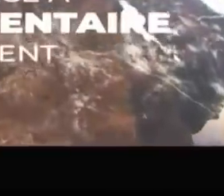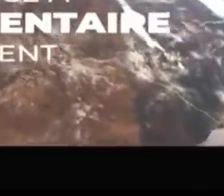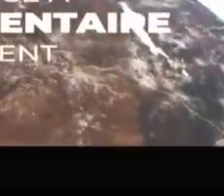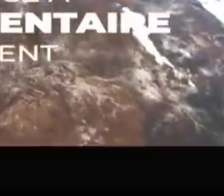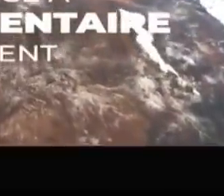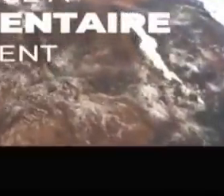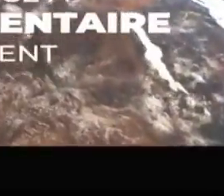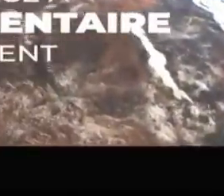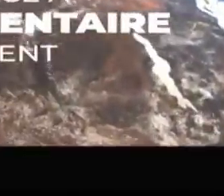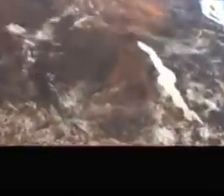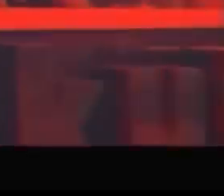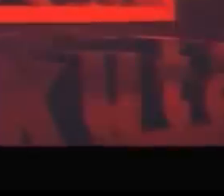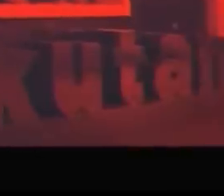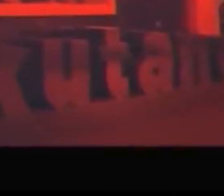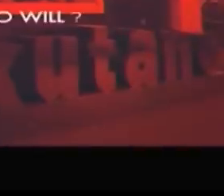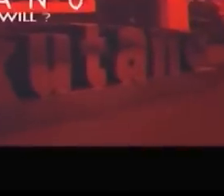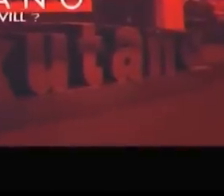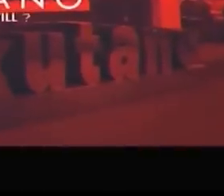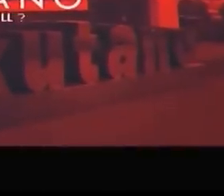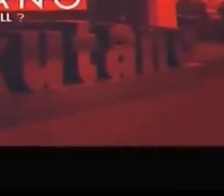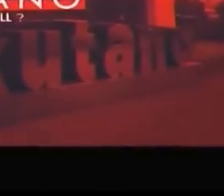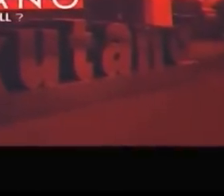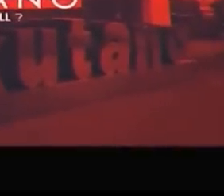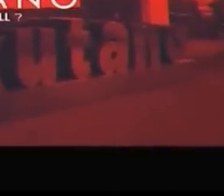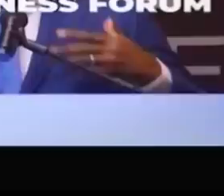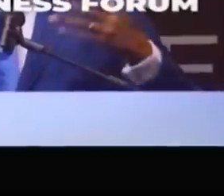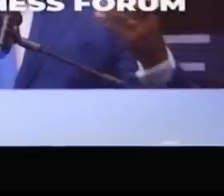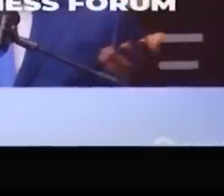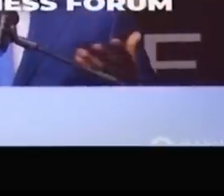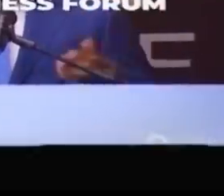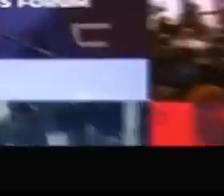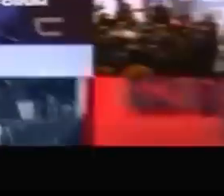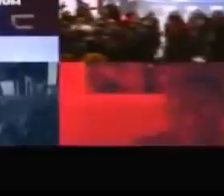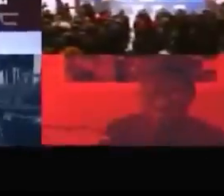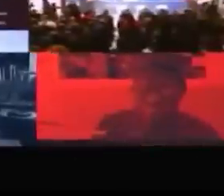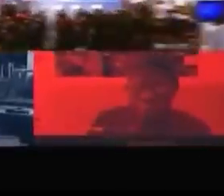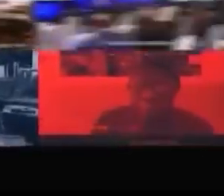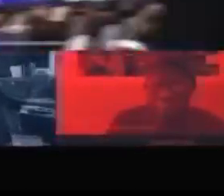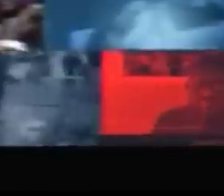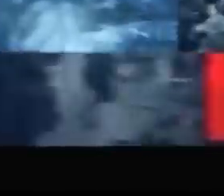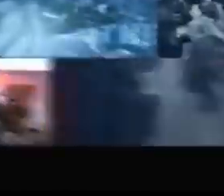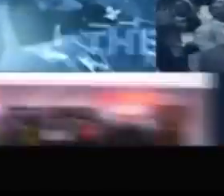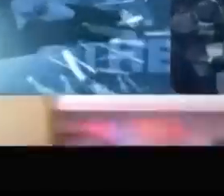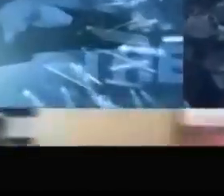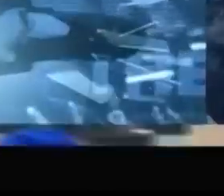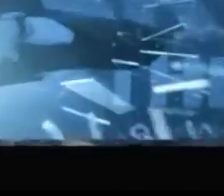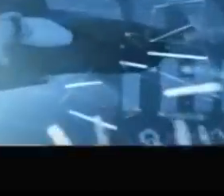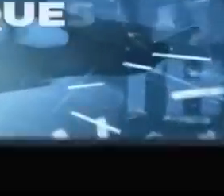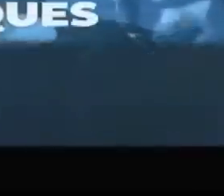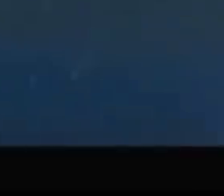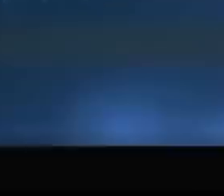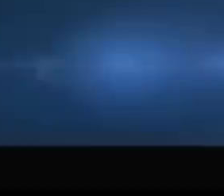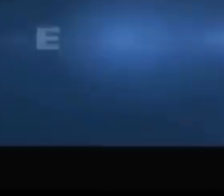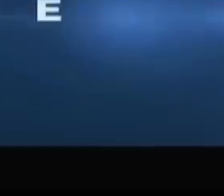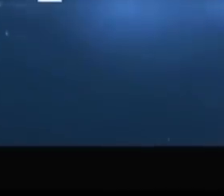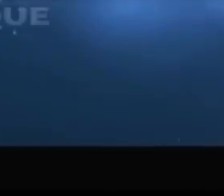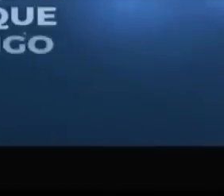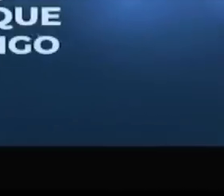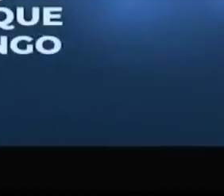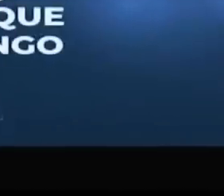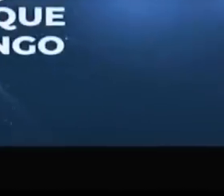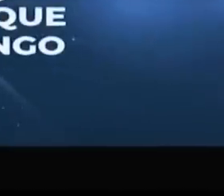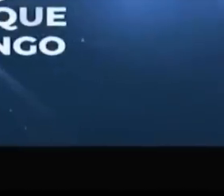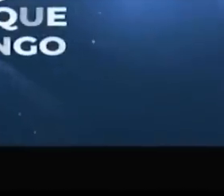l'urgence alimentaire sur le continent, Makutano, premier business forum d'Afrique centrale, invite 600 décideurs économiques à parier sur la